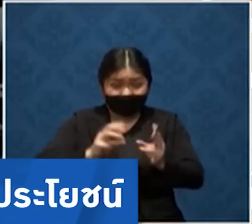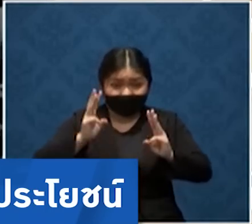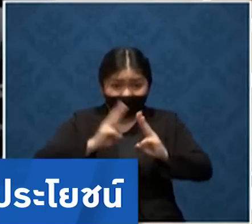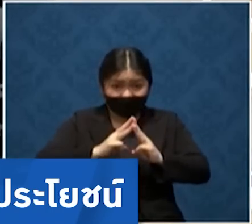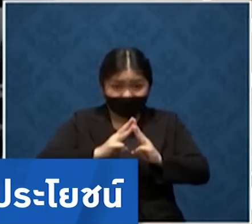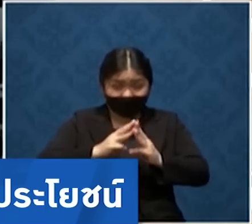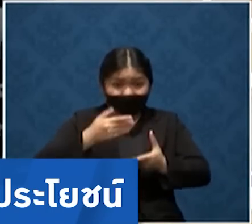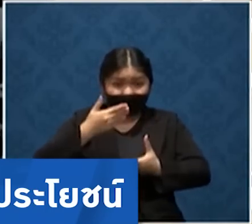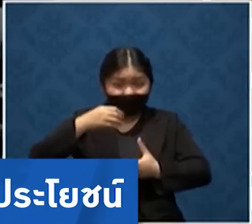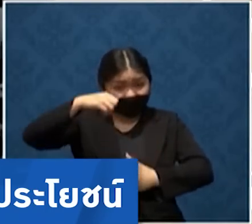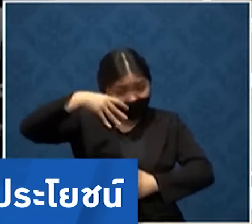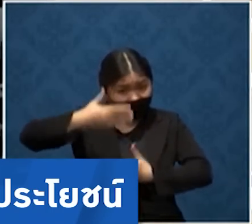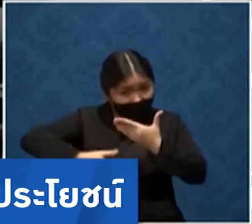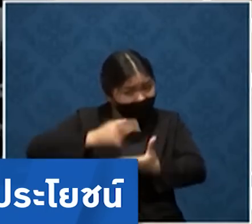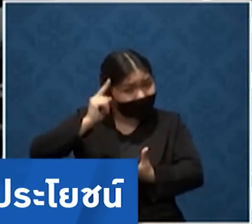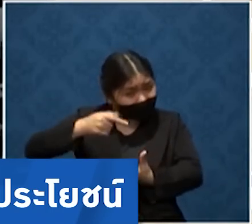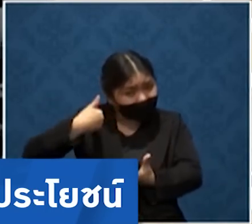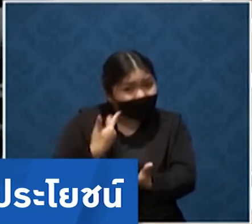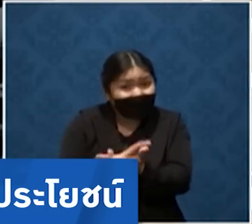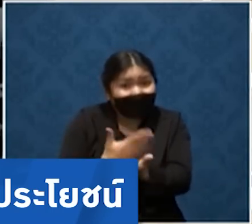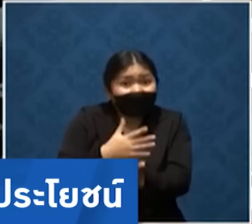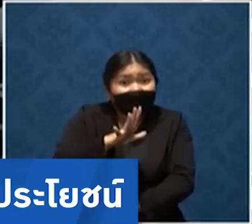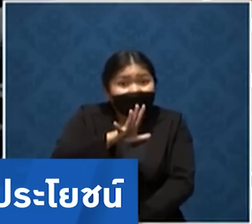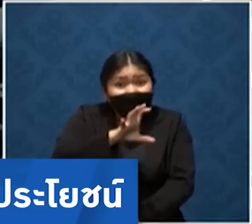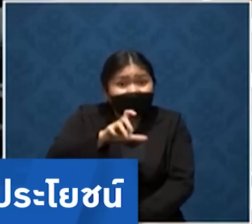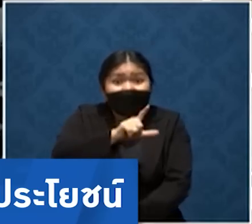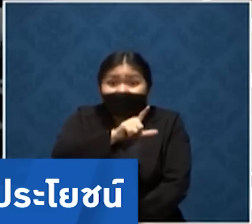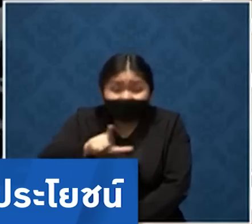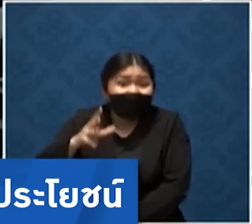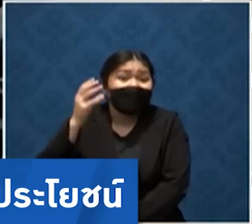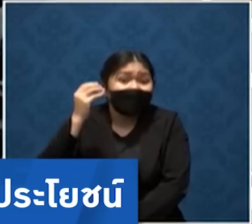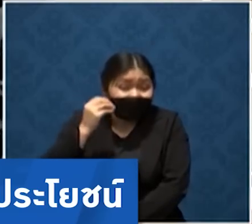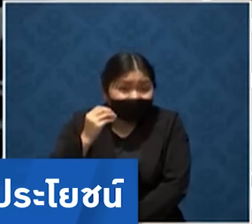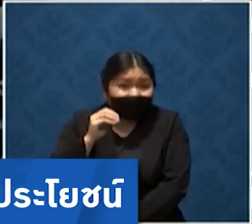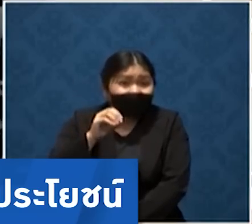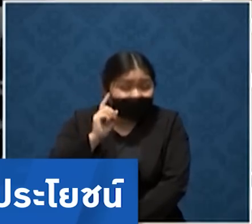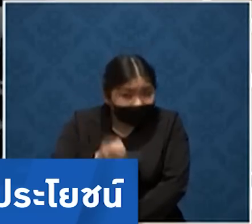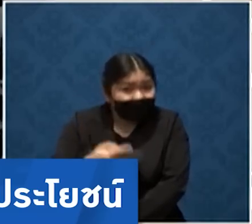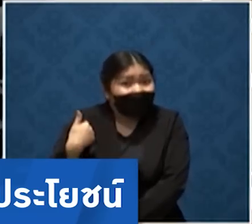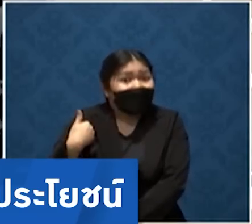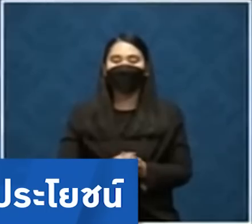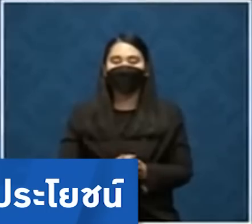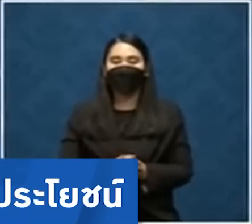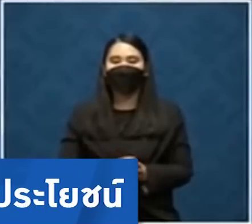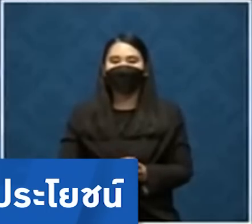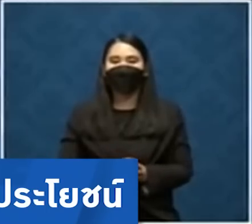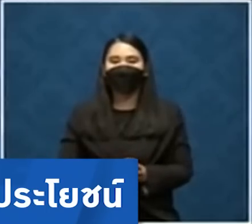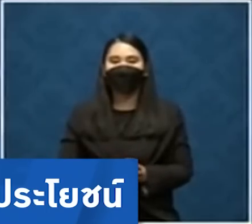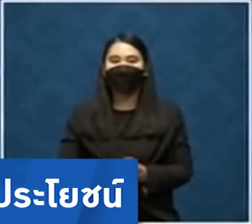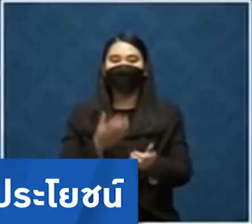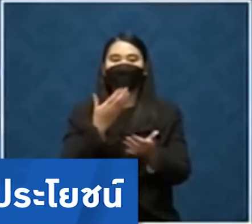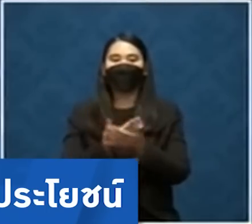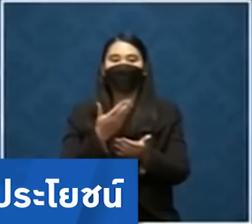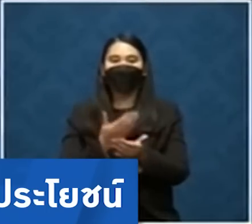ออกมาถล่มต่อนะครับพลเอกประยุทธ์ในการชี้แจงในสภานั้นไม่มีการชี้แจงที่มีเนื้อหาสาระนะครับเป็นการตอบโต้